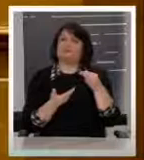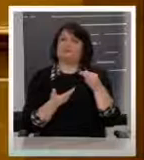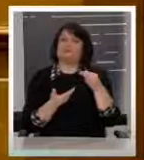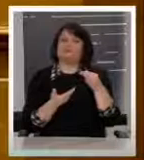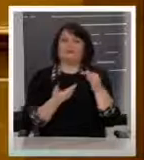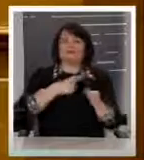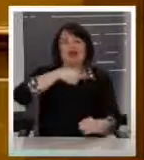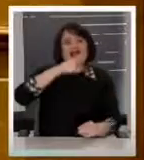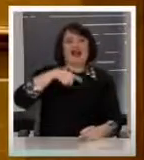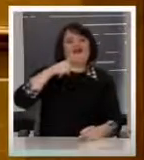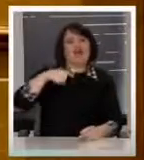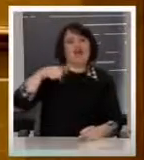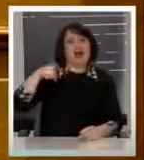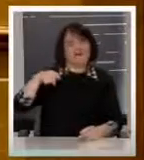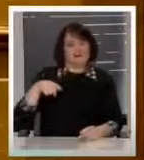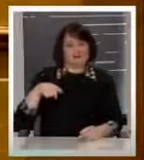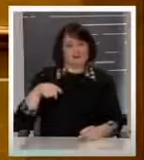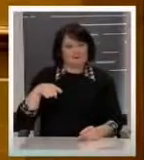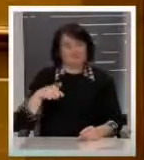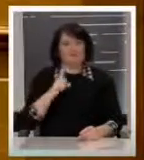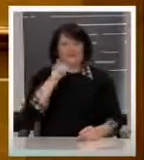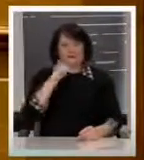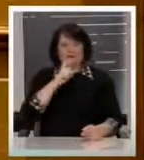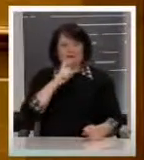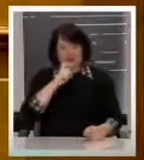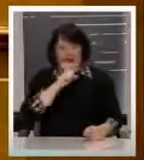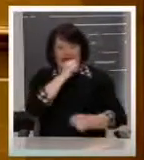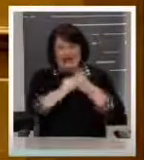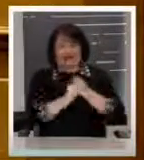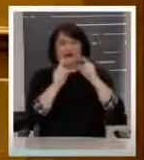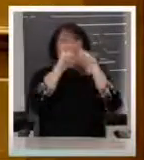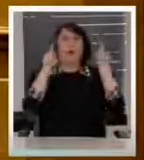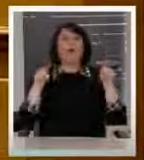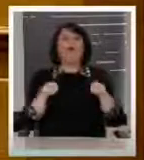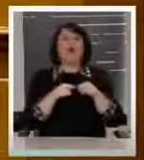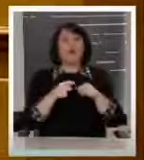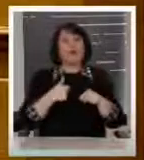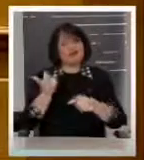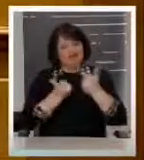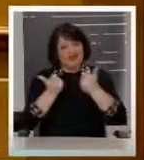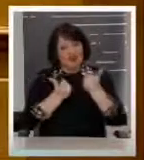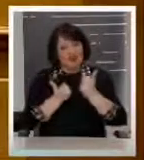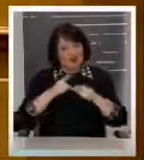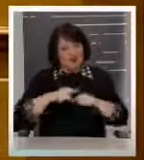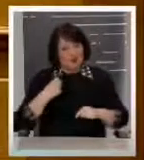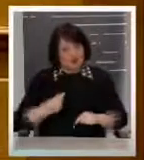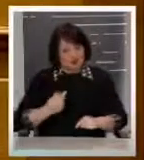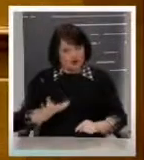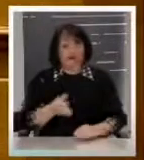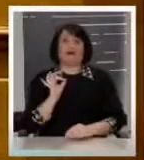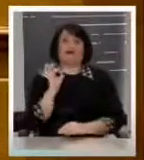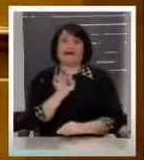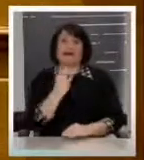γράφημα των 10 ετών ομολόγων του δανεισμού του ελληνικού δημοσίου. Έχουμε φτάσει